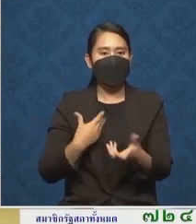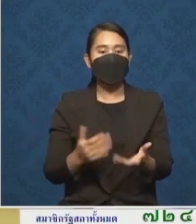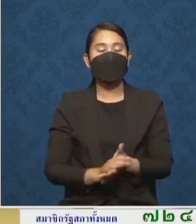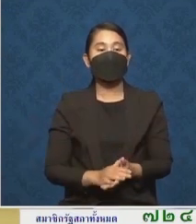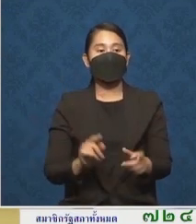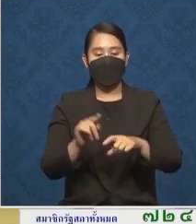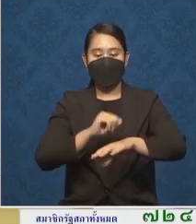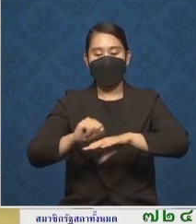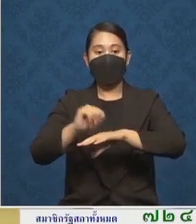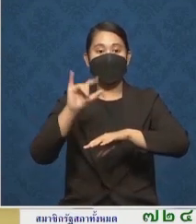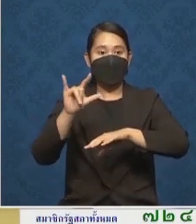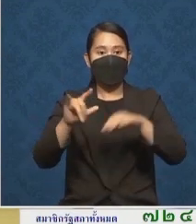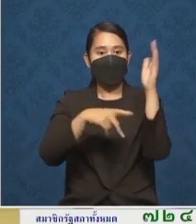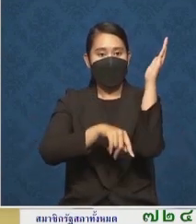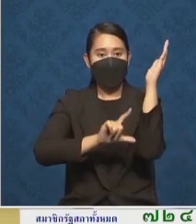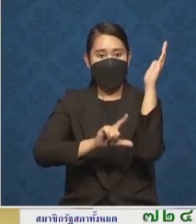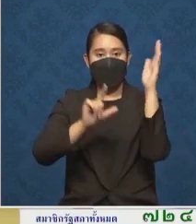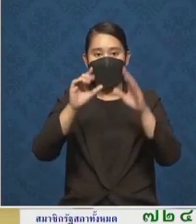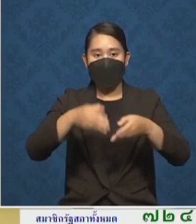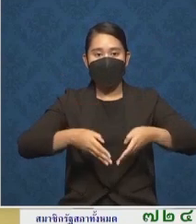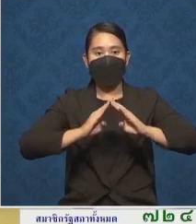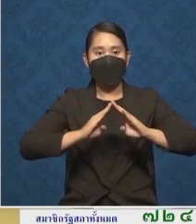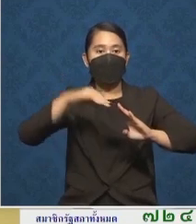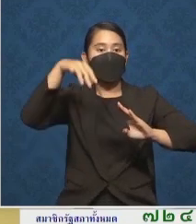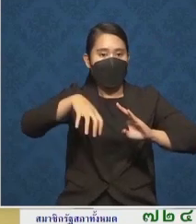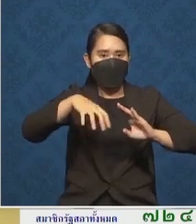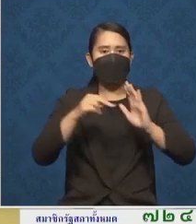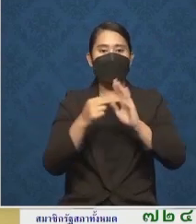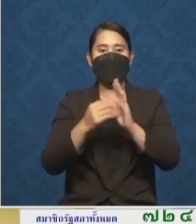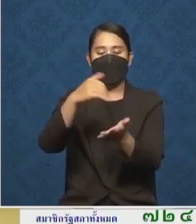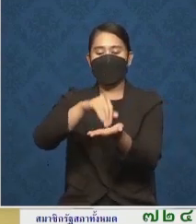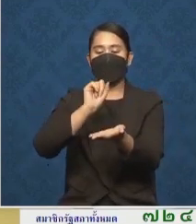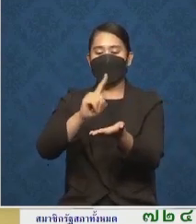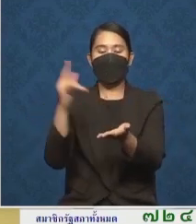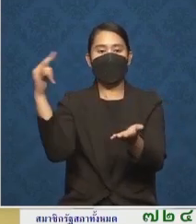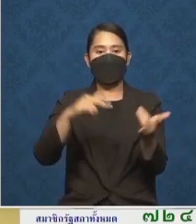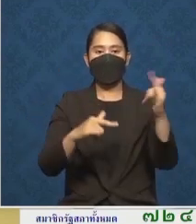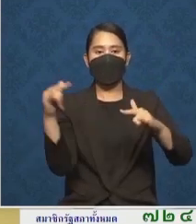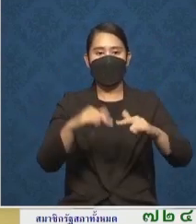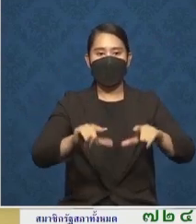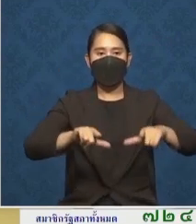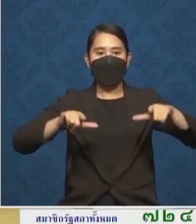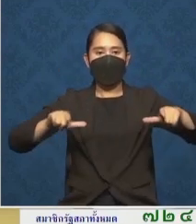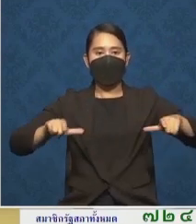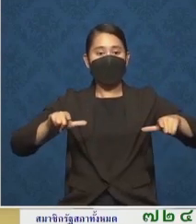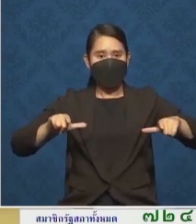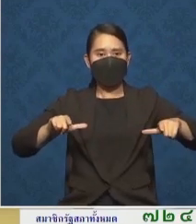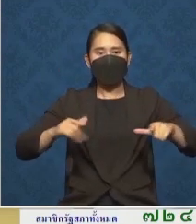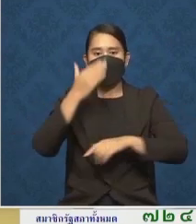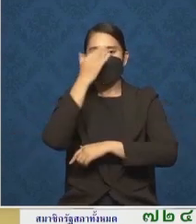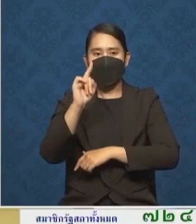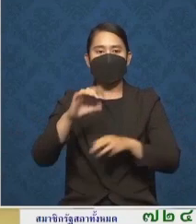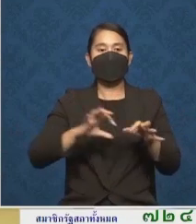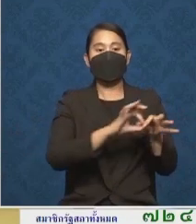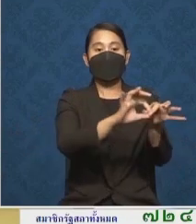ิνของพฒารุงเกิดขึ้นจะเปสนัมบินเป็ศูยากลางคณส่งทางอากาศของโรคเพราะเชื้อมทาง